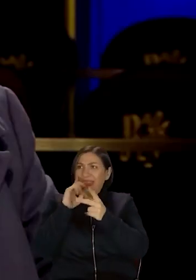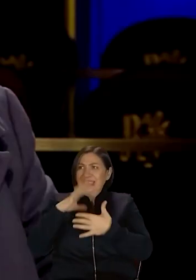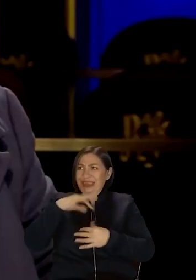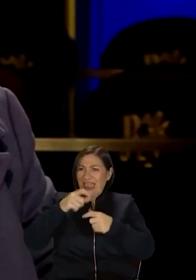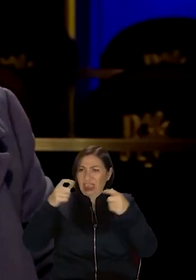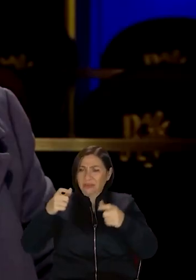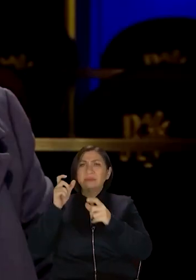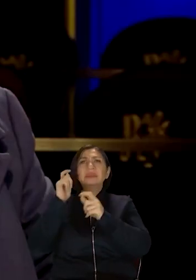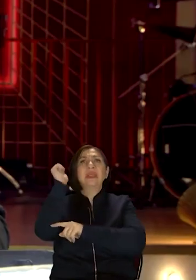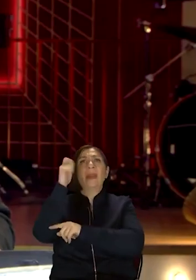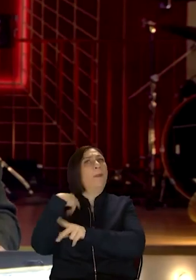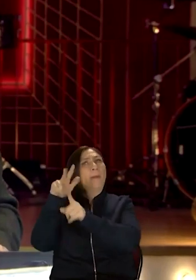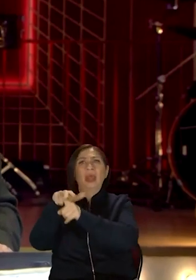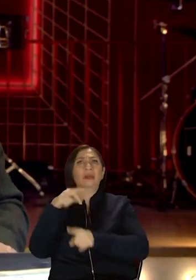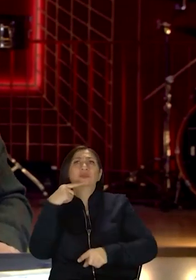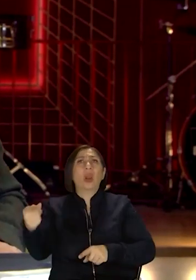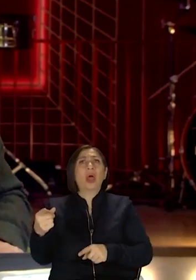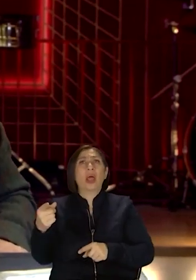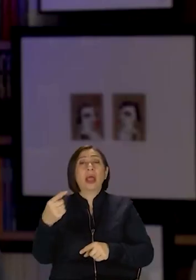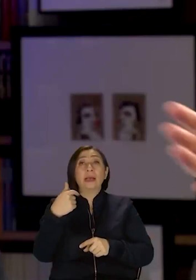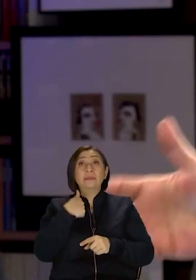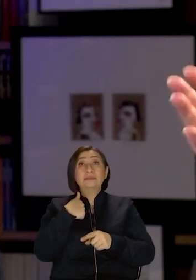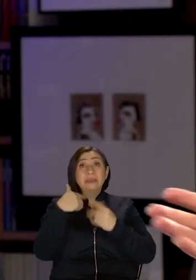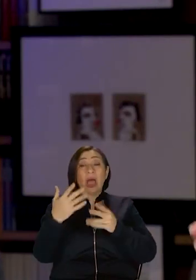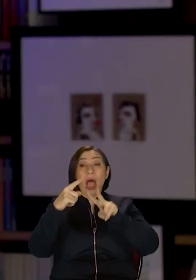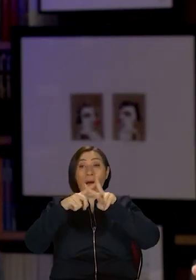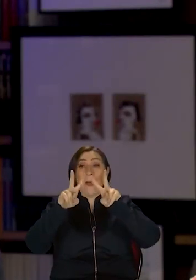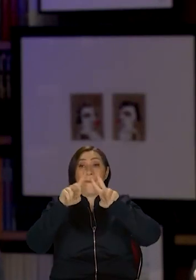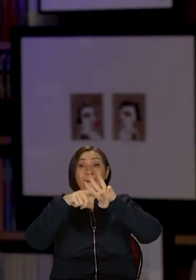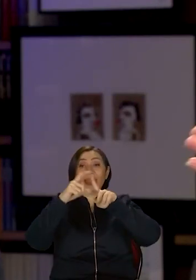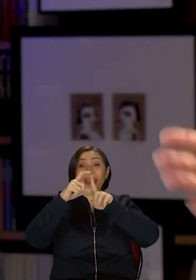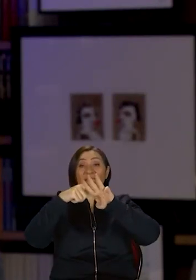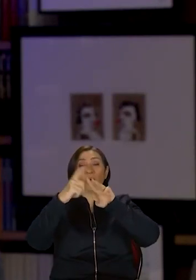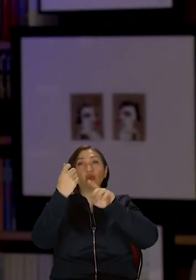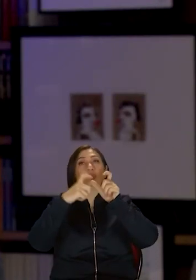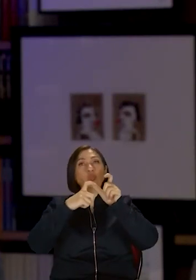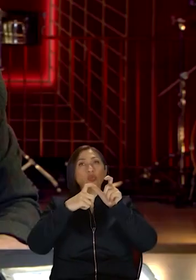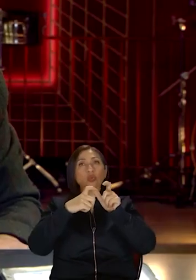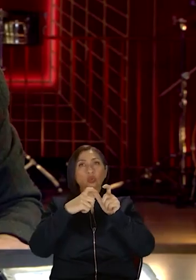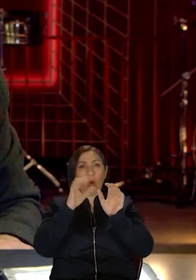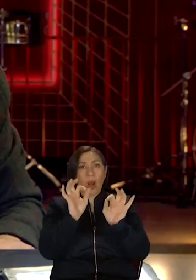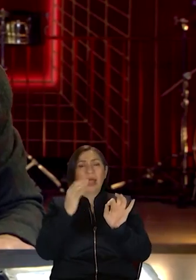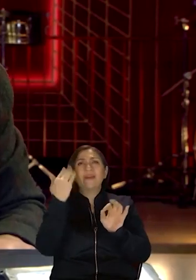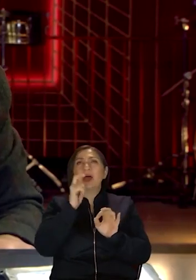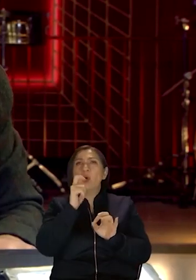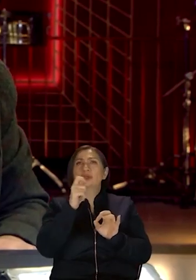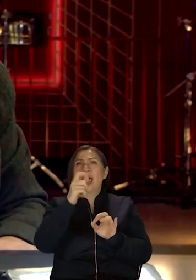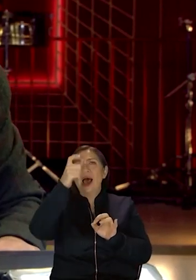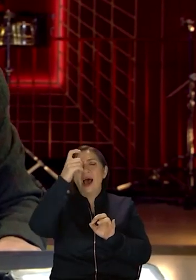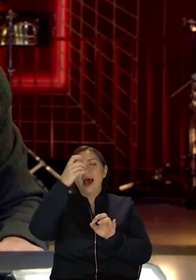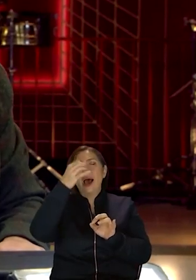seminerine katıldım de. Aynen. Hakikaten öyle. Öyle. Ve bizim şey bile öyle, yani Amedeus'ta bile. Geçen gün bir röportajda konuşurken işte geldi